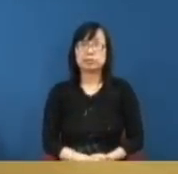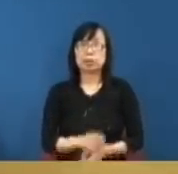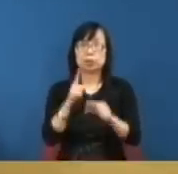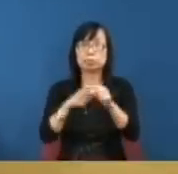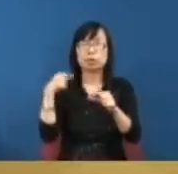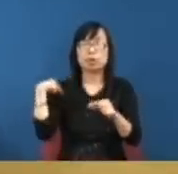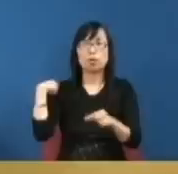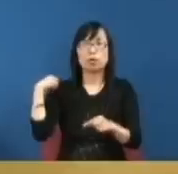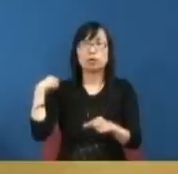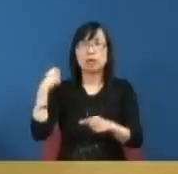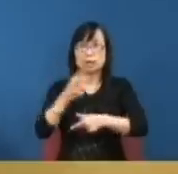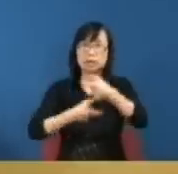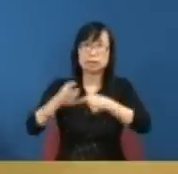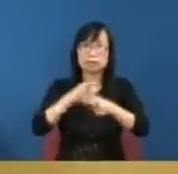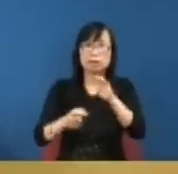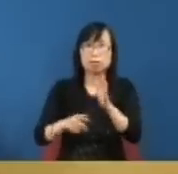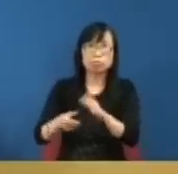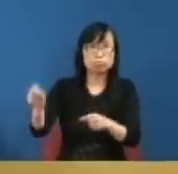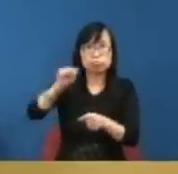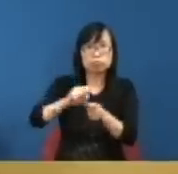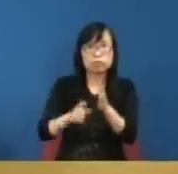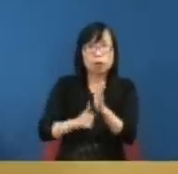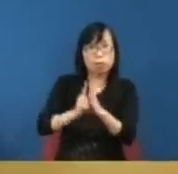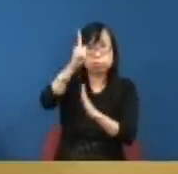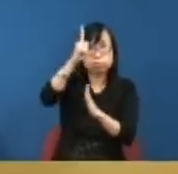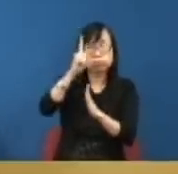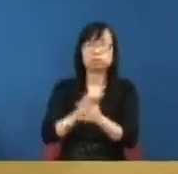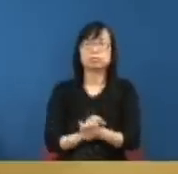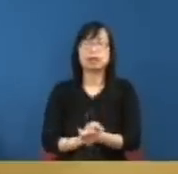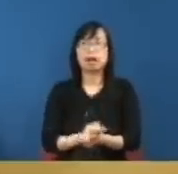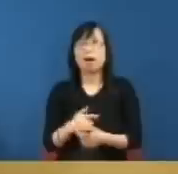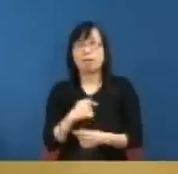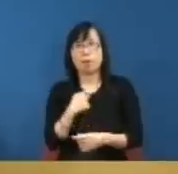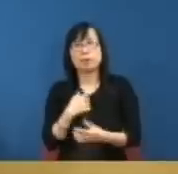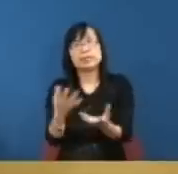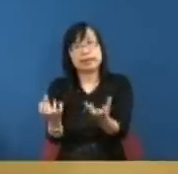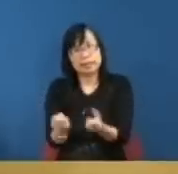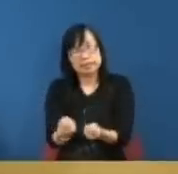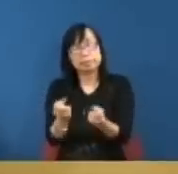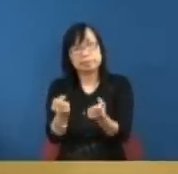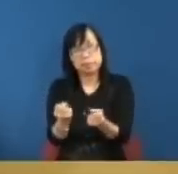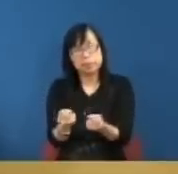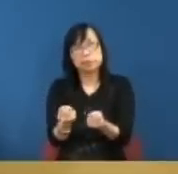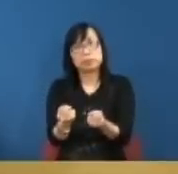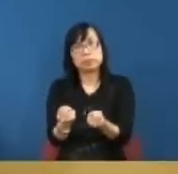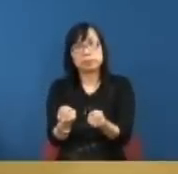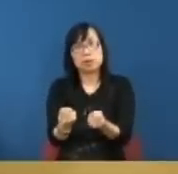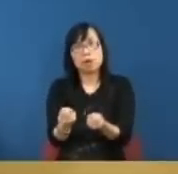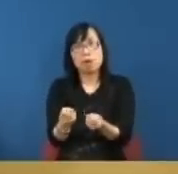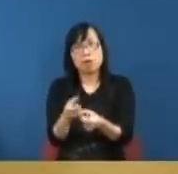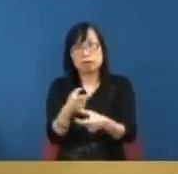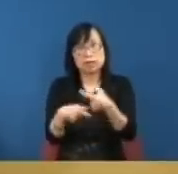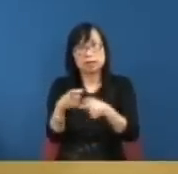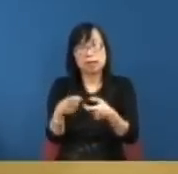中國的經濟超高增長 的期間呢，我們是受惠於那個泡沫的經